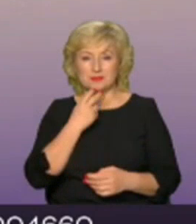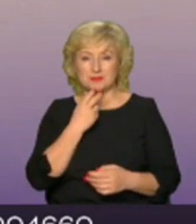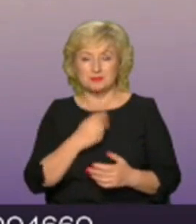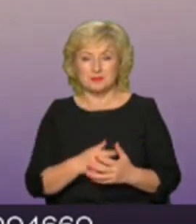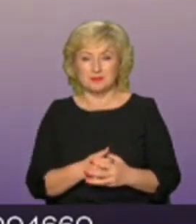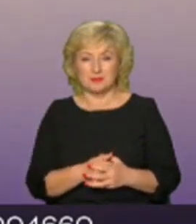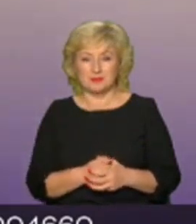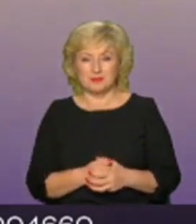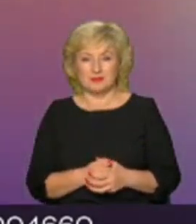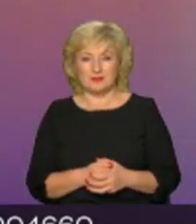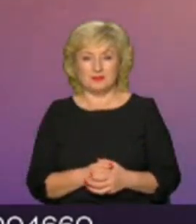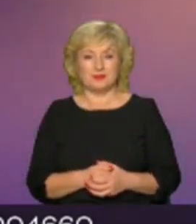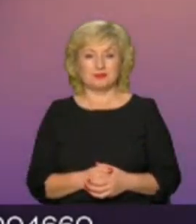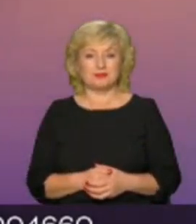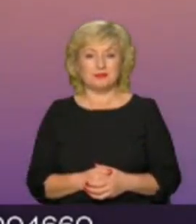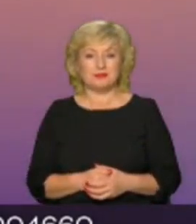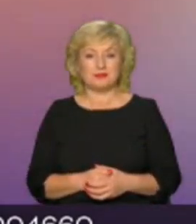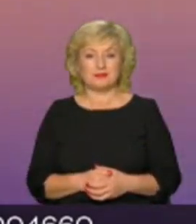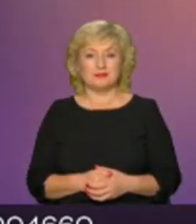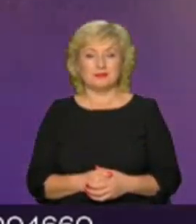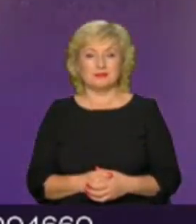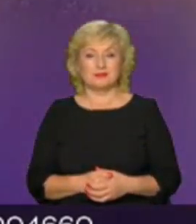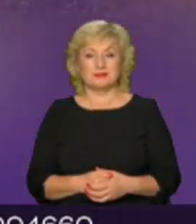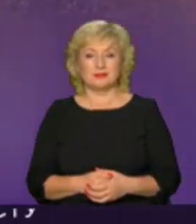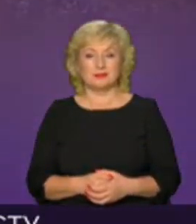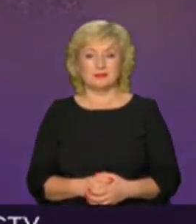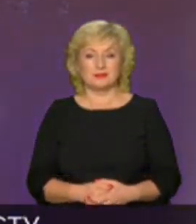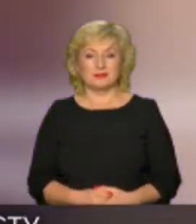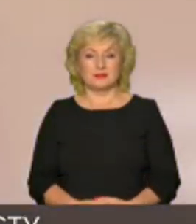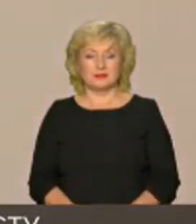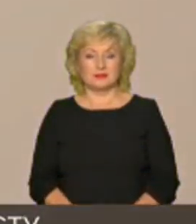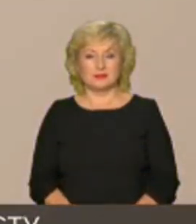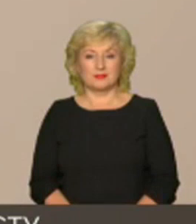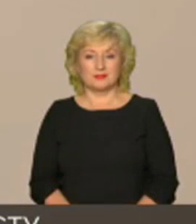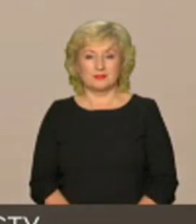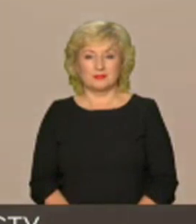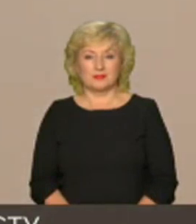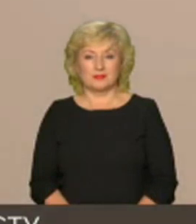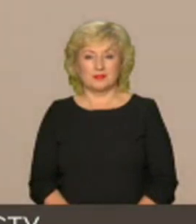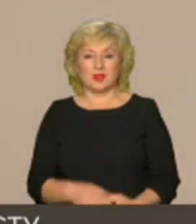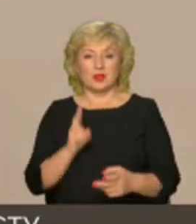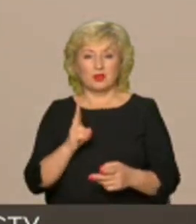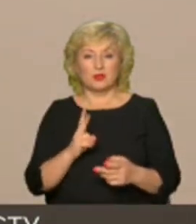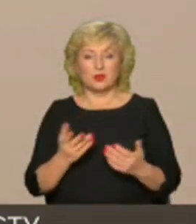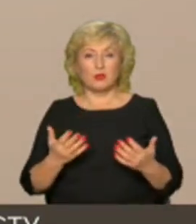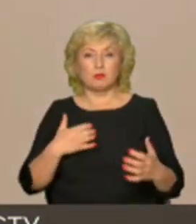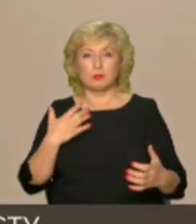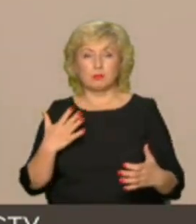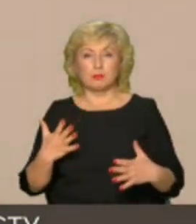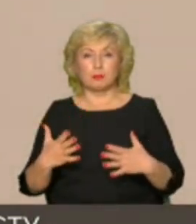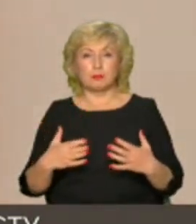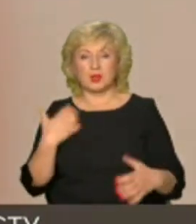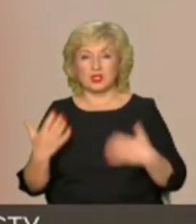что такое, братан, подожди. Чуть-чуть кишки наружу. Сюда попадут. Короче, кто переживает за мобилизированных,